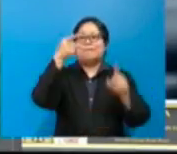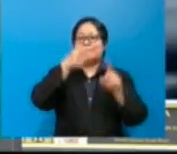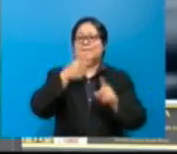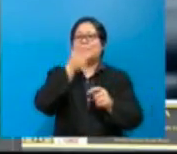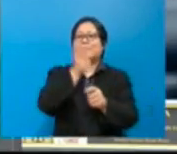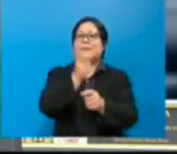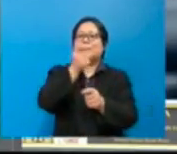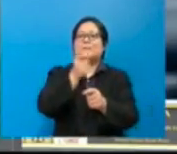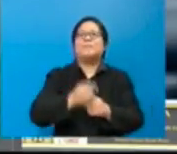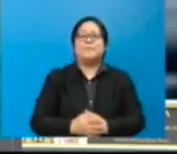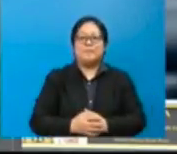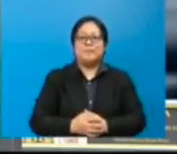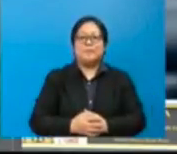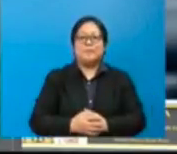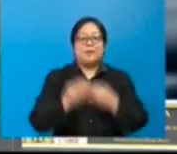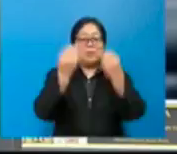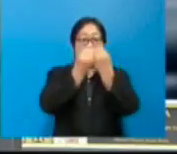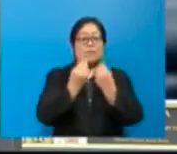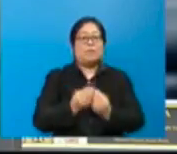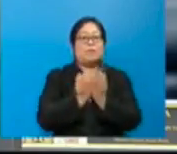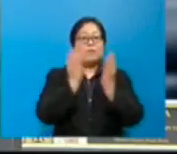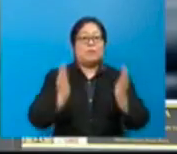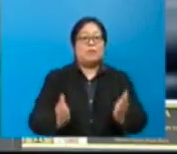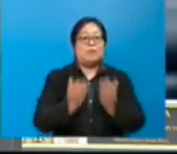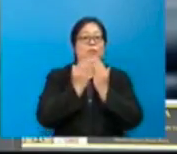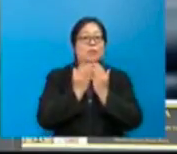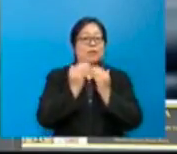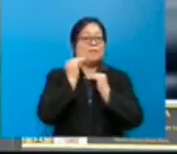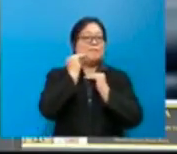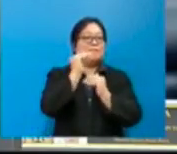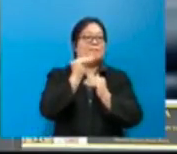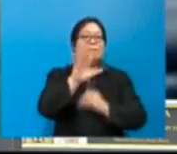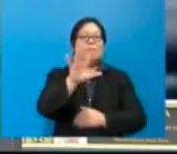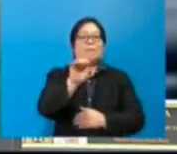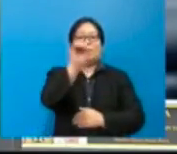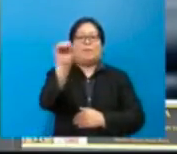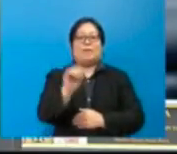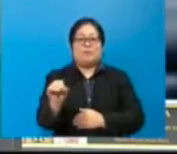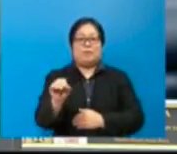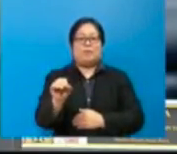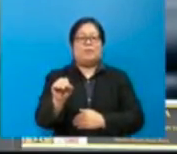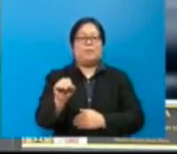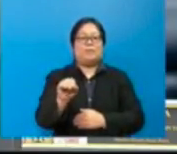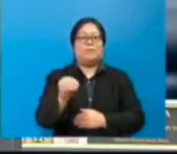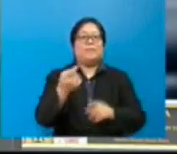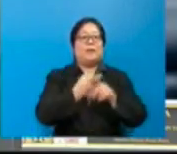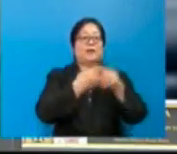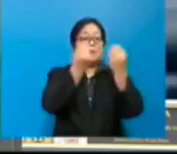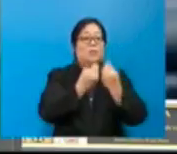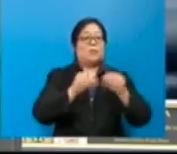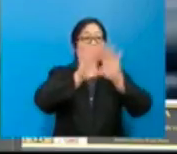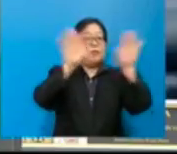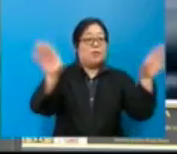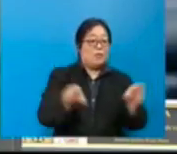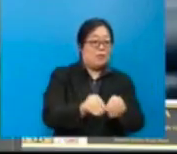menetapkan supaya kapasiti murid di sekolah dihadkan pada kadar 50% enrolment keseluruhan.